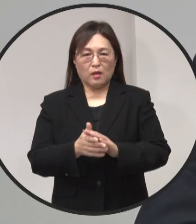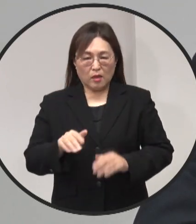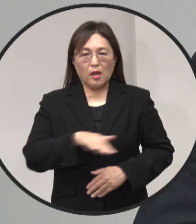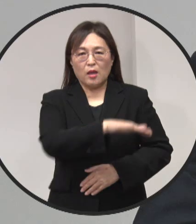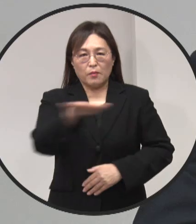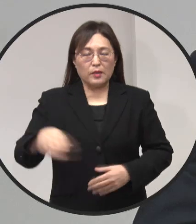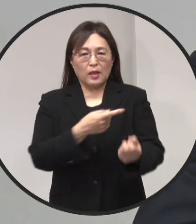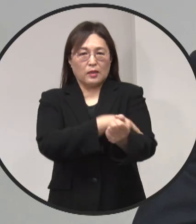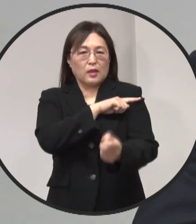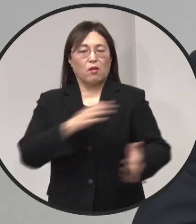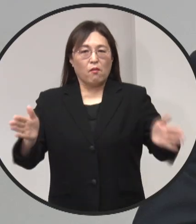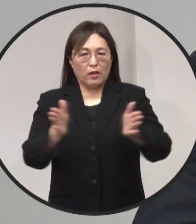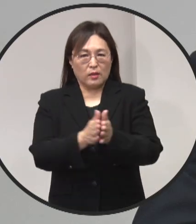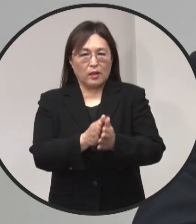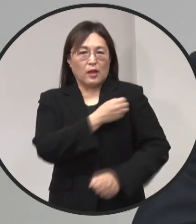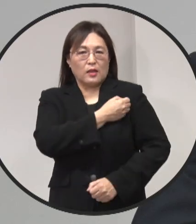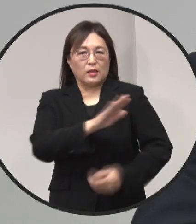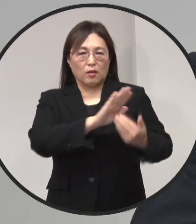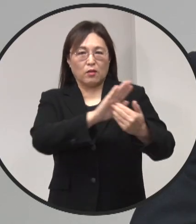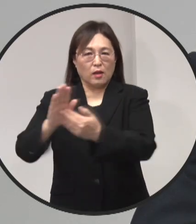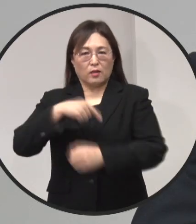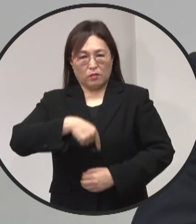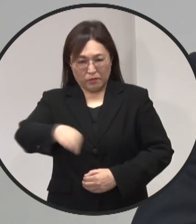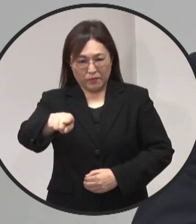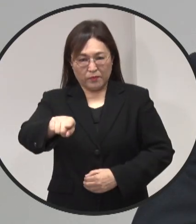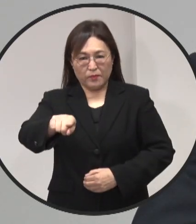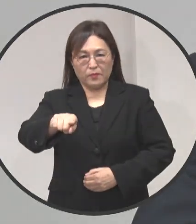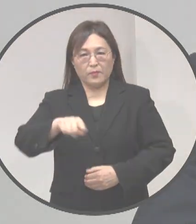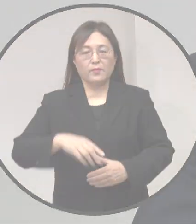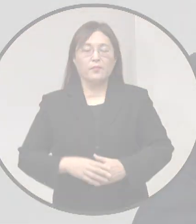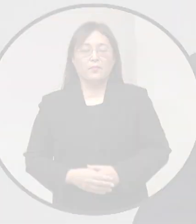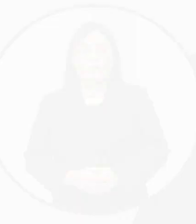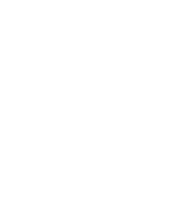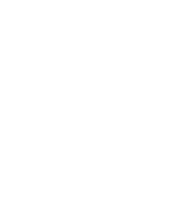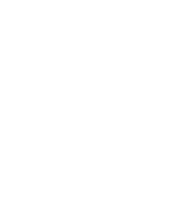一丸となって積極的にガードしていきましょう